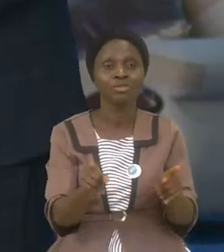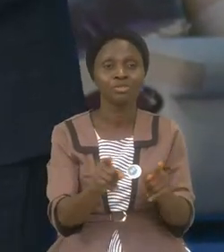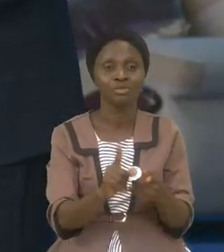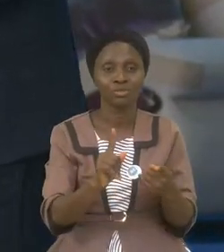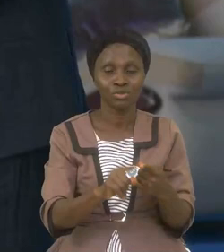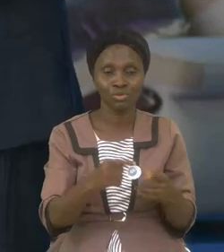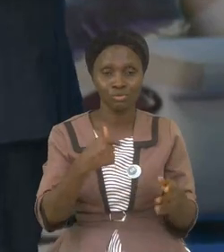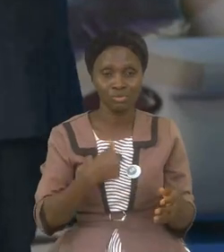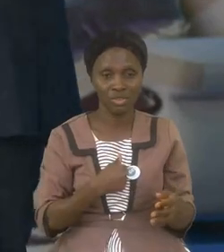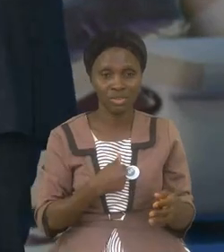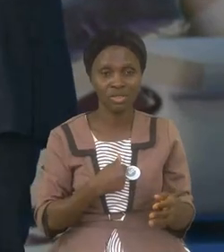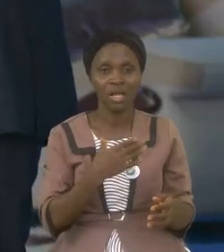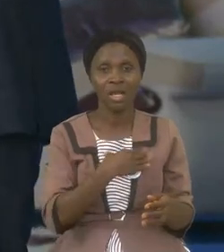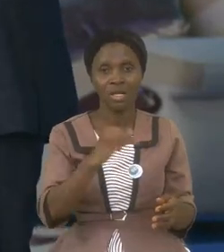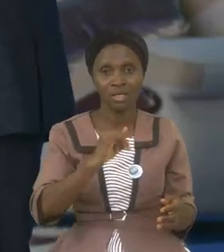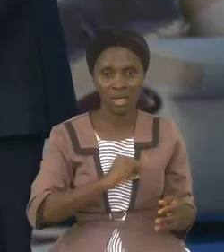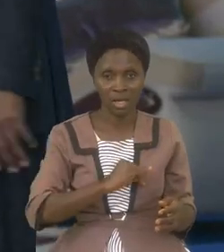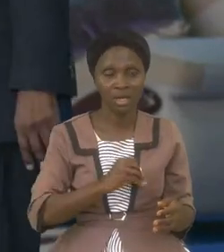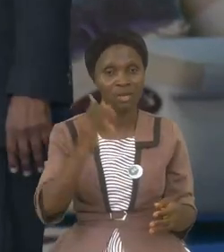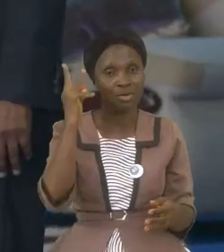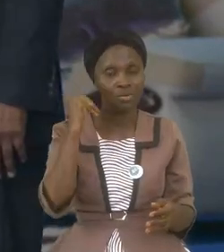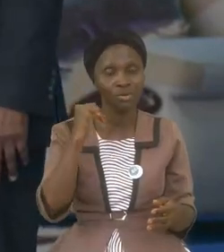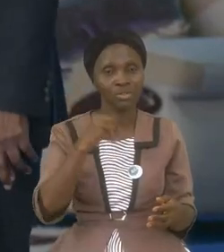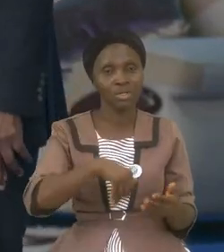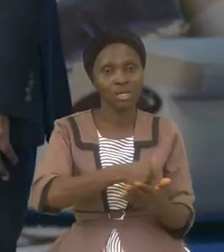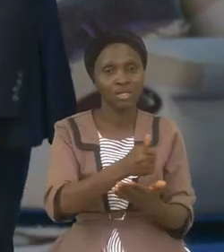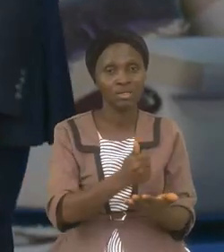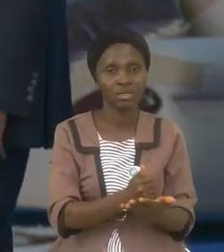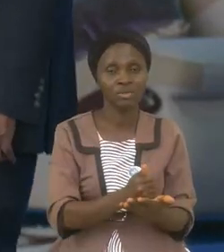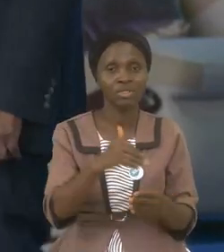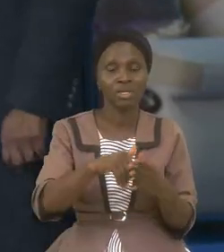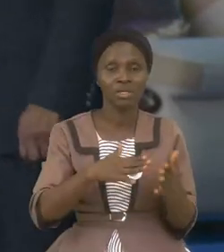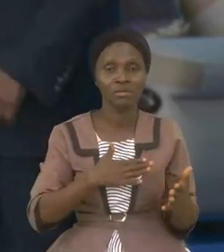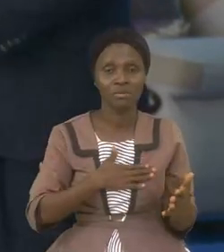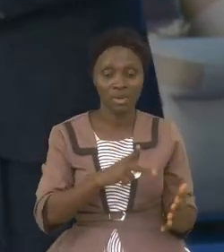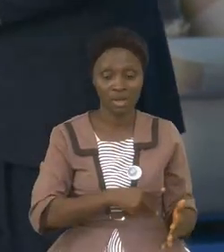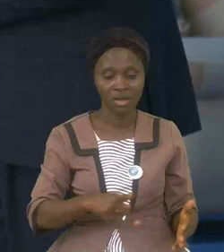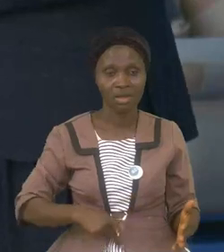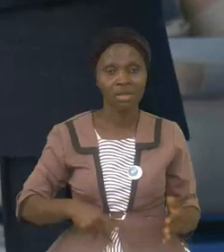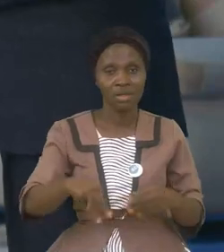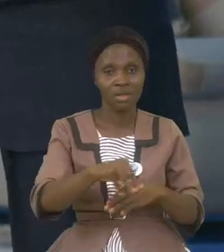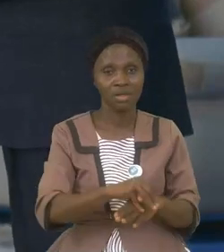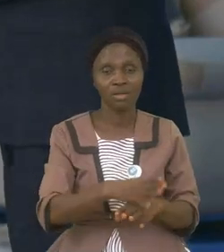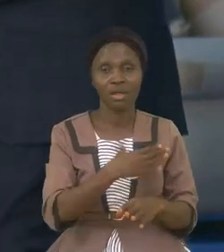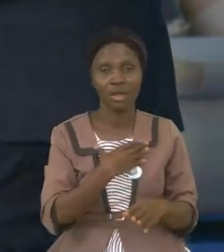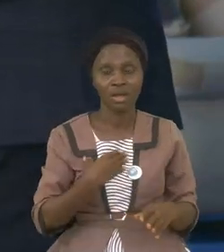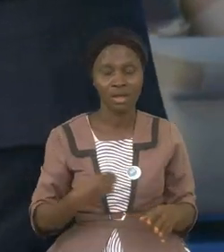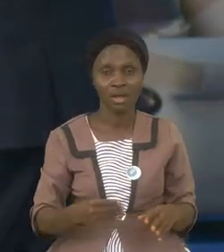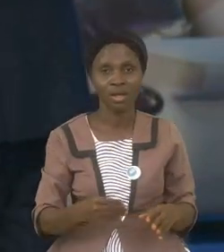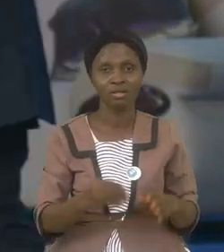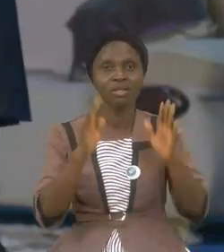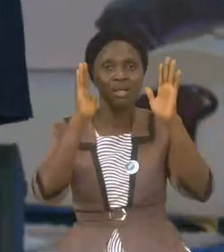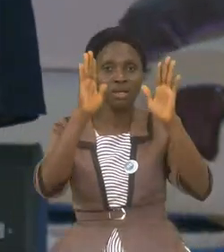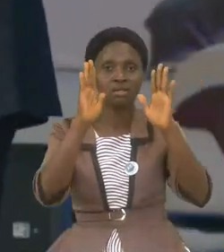Mes conseillers et mes grands me redemandèrent. Je fus rétabli dans mon